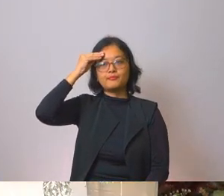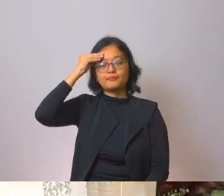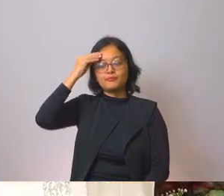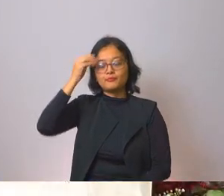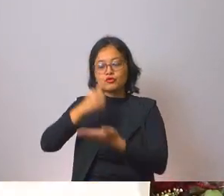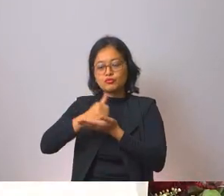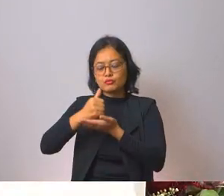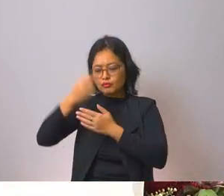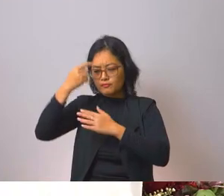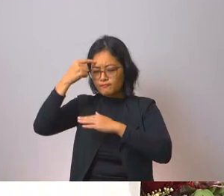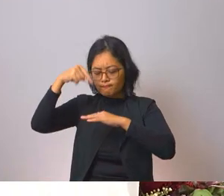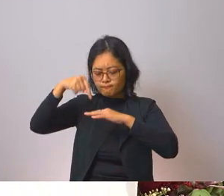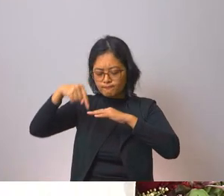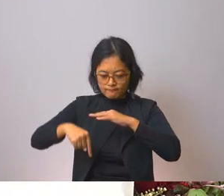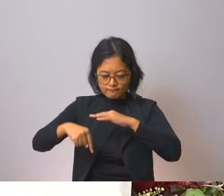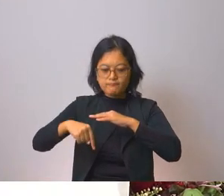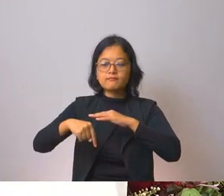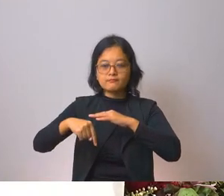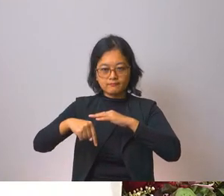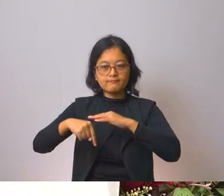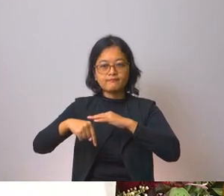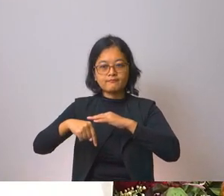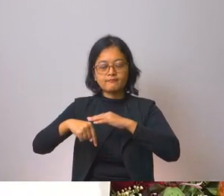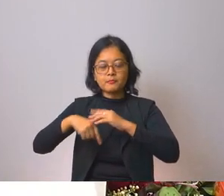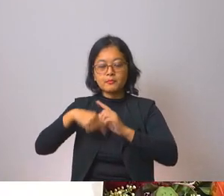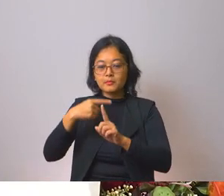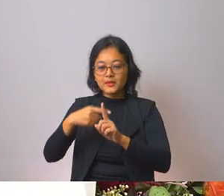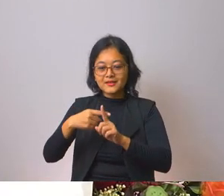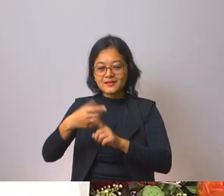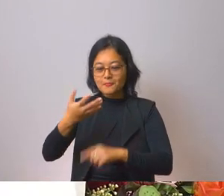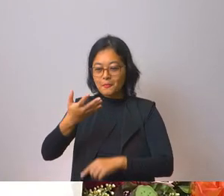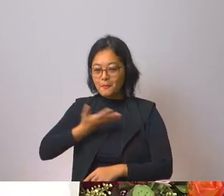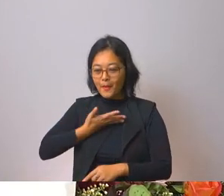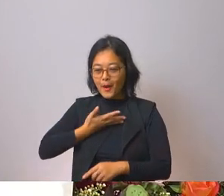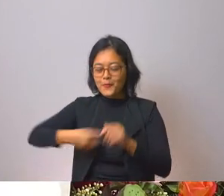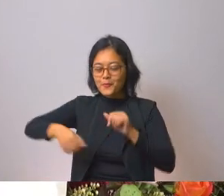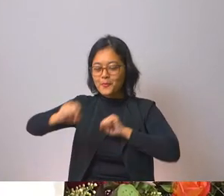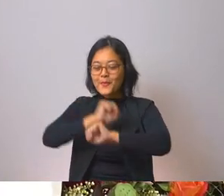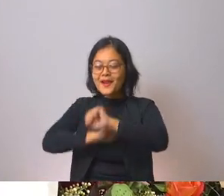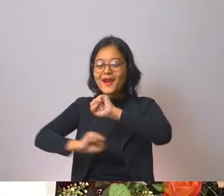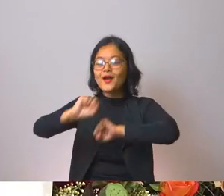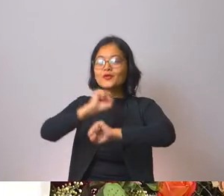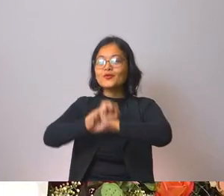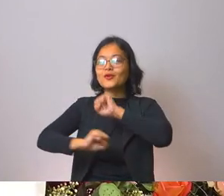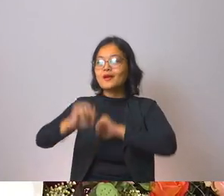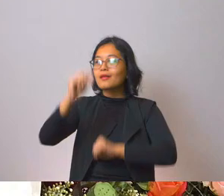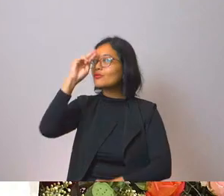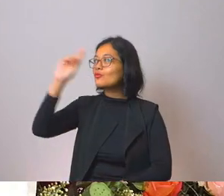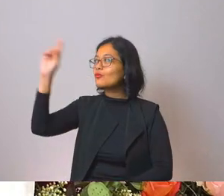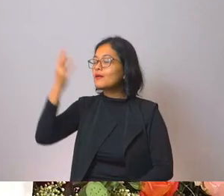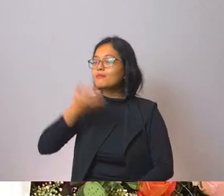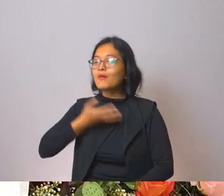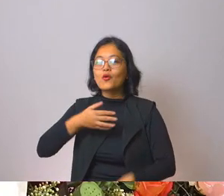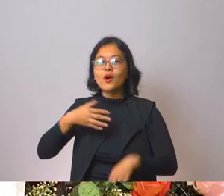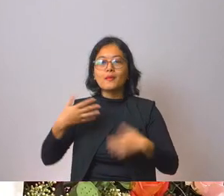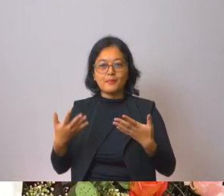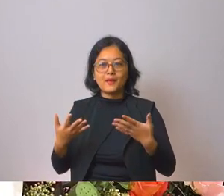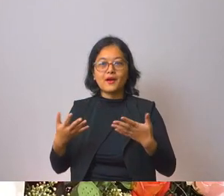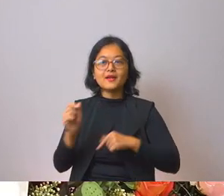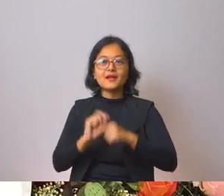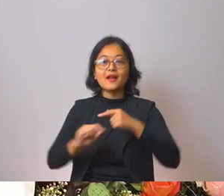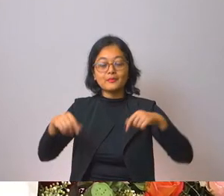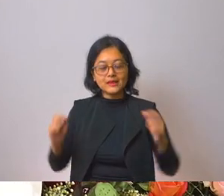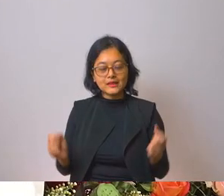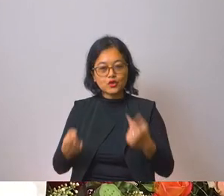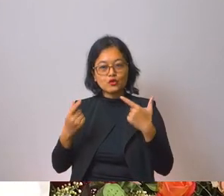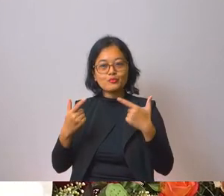menghayatinya, dan lebih lagi mengerjakan segala kehendak Tuhan di dalam kehidupan kami.